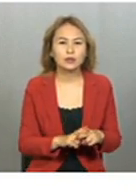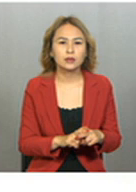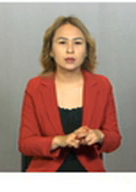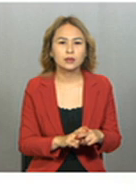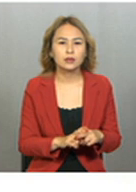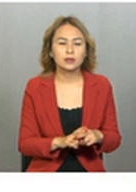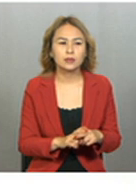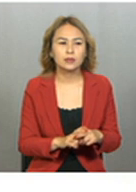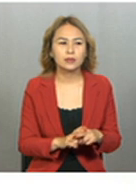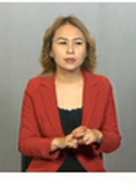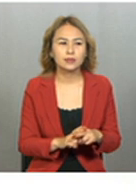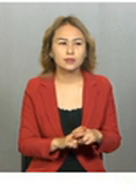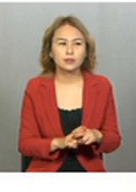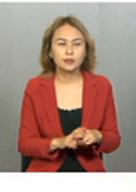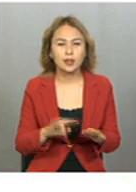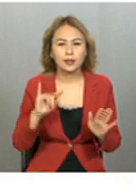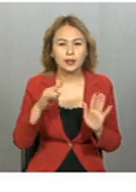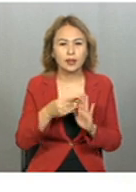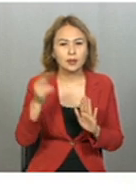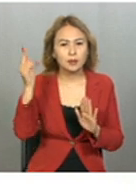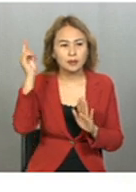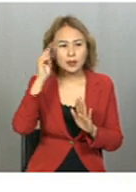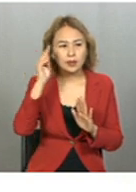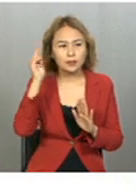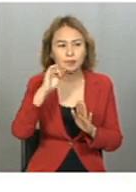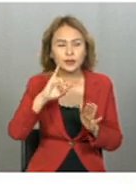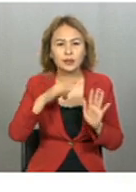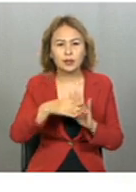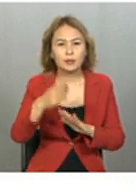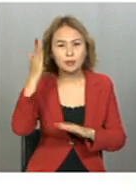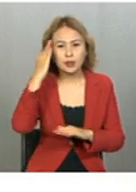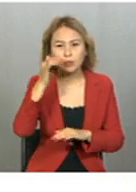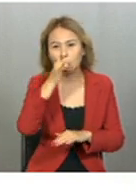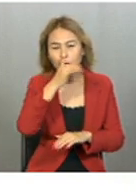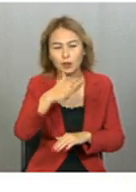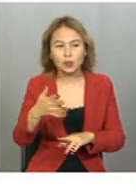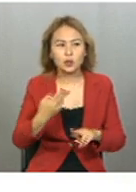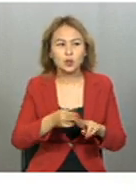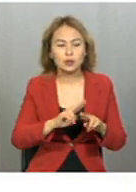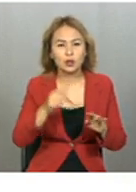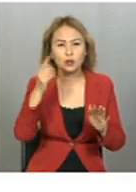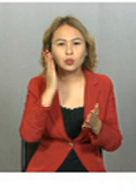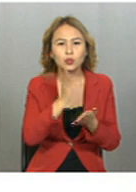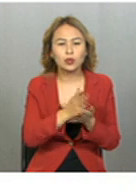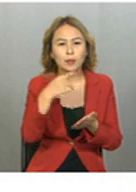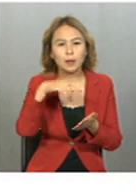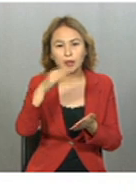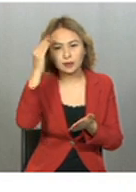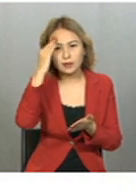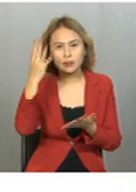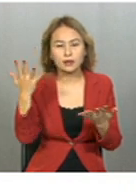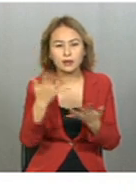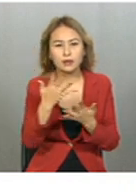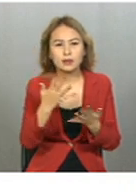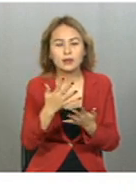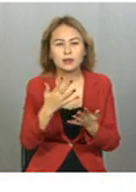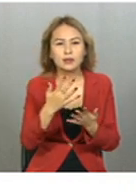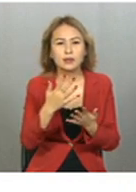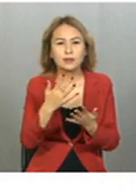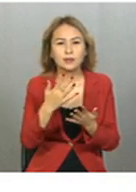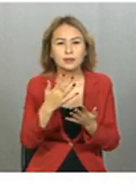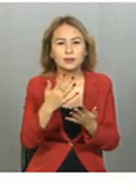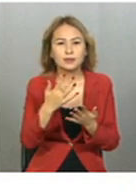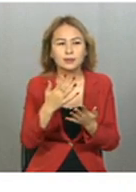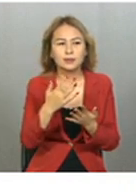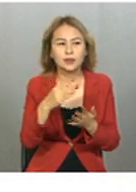қолданылған екен. Терең білім. Терең білім болады ма? Оның тура мағынасы қандай? Тура мағынасы терең